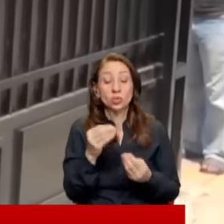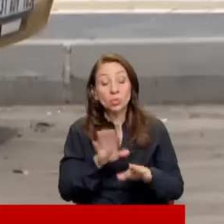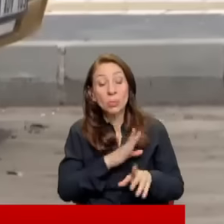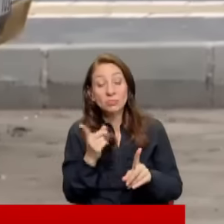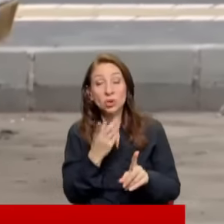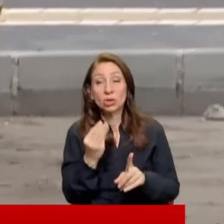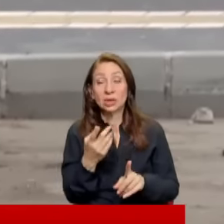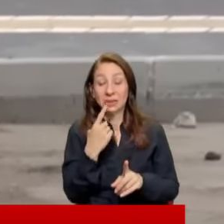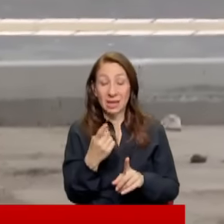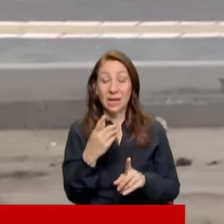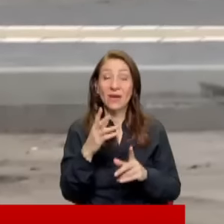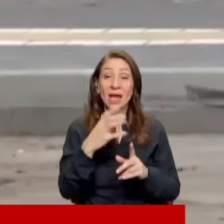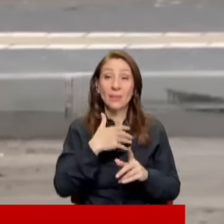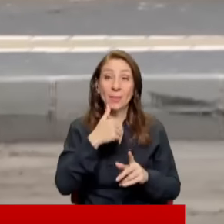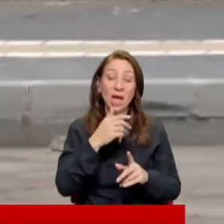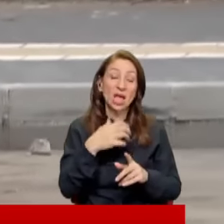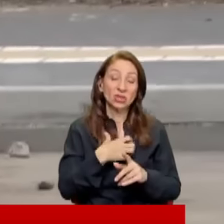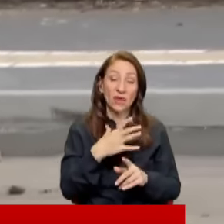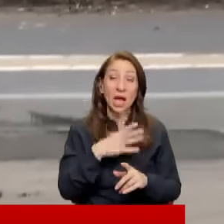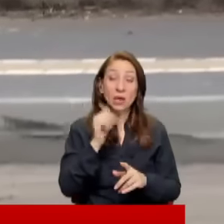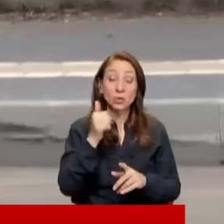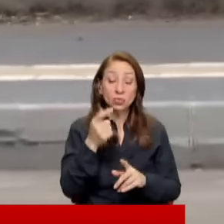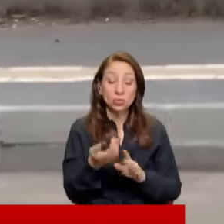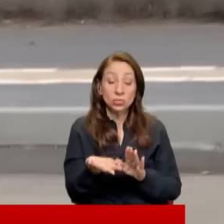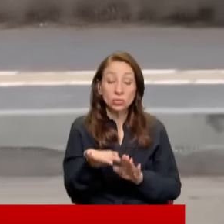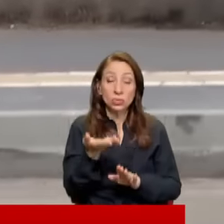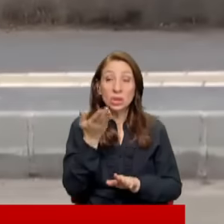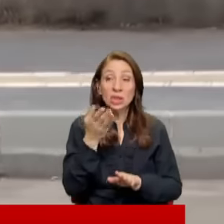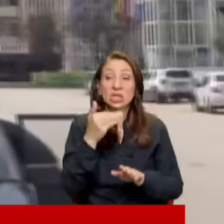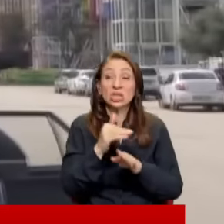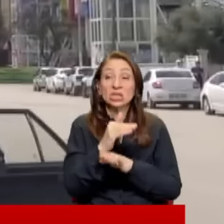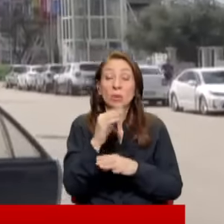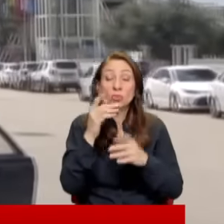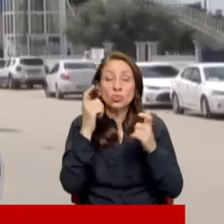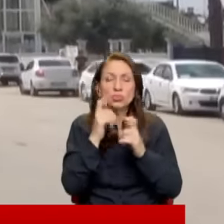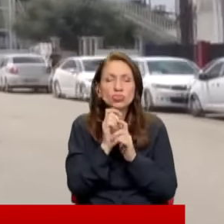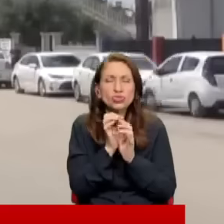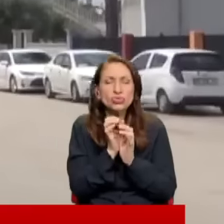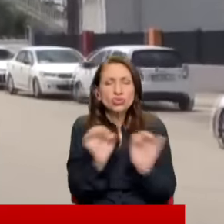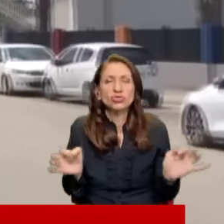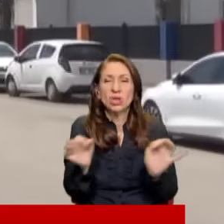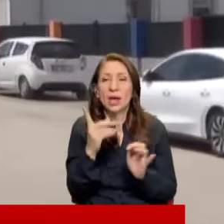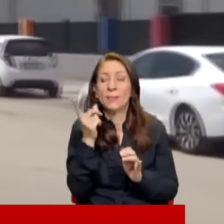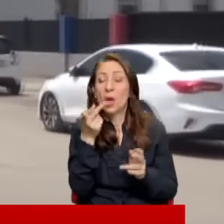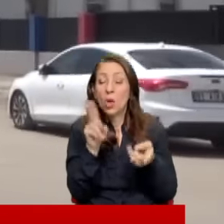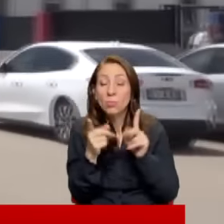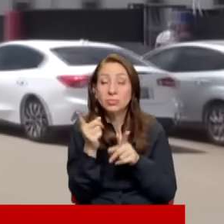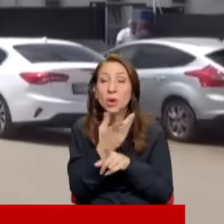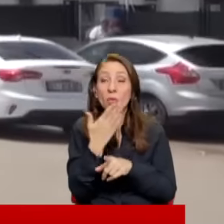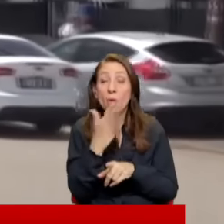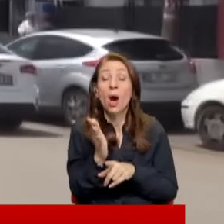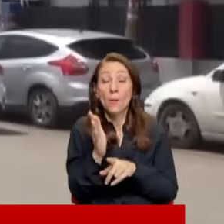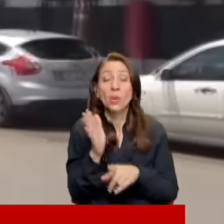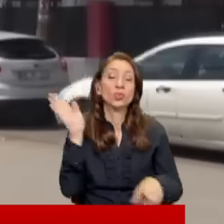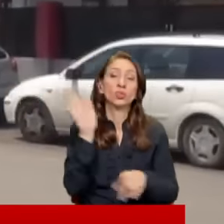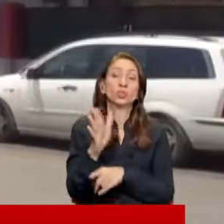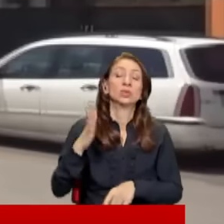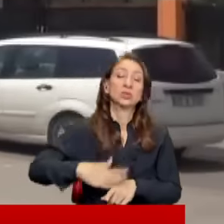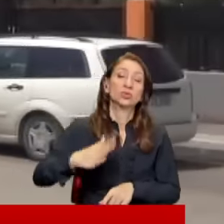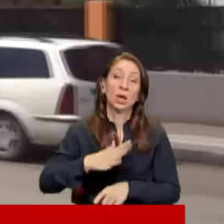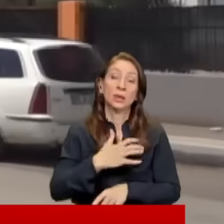şey olacak diye veliler endişeli her geçen günde endişeleri artıyor yaşanan sorumsuzluğu herhangi bir can kaybı olmadan dur denilmesini istiyor